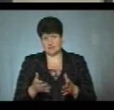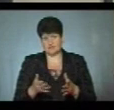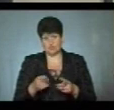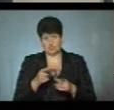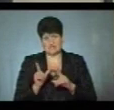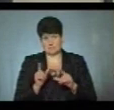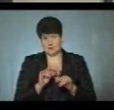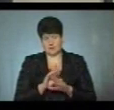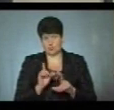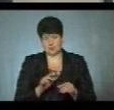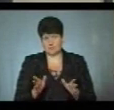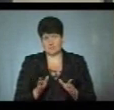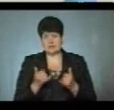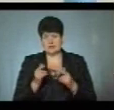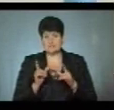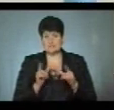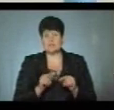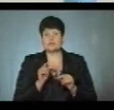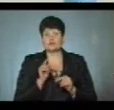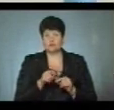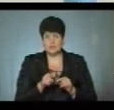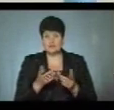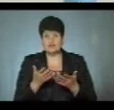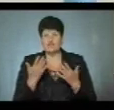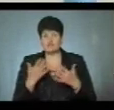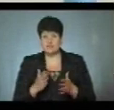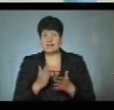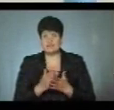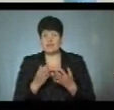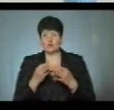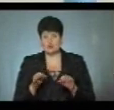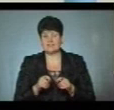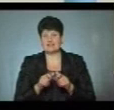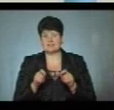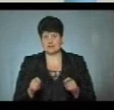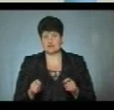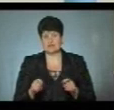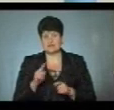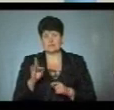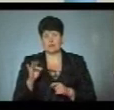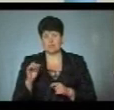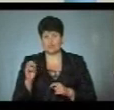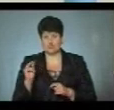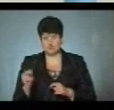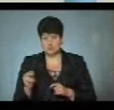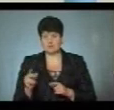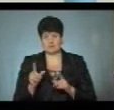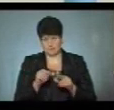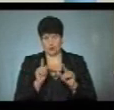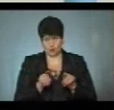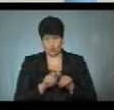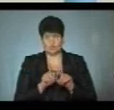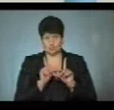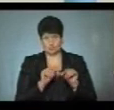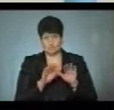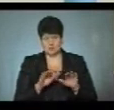заїхали. Тобто зараз заїхали діти туди, де є вже дозвіл на відкриття, ну і ще от зараз Бруч з СМТ Скала-Подільська заїдуть діти,